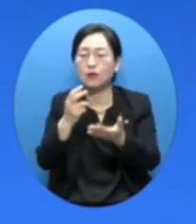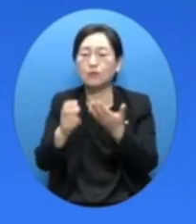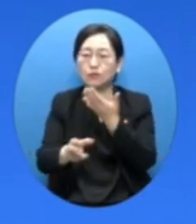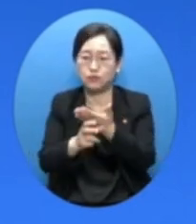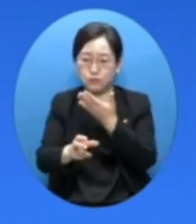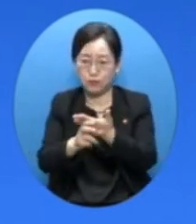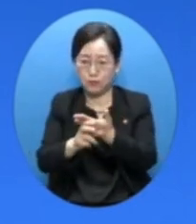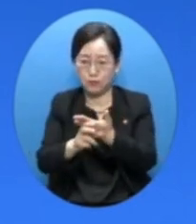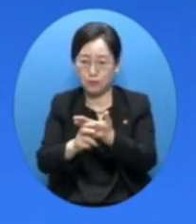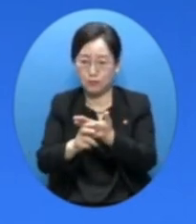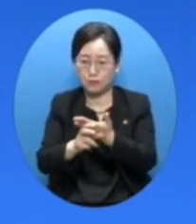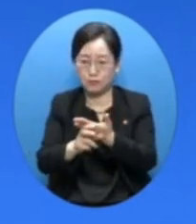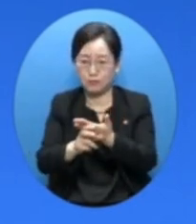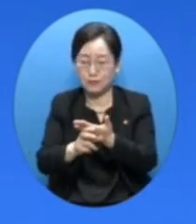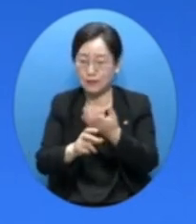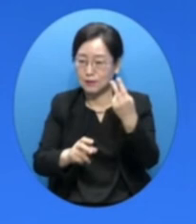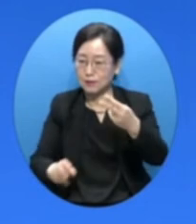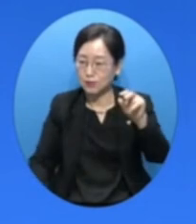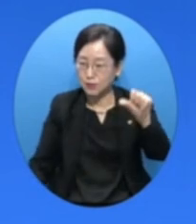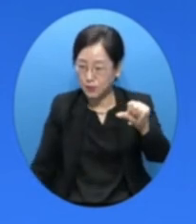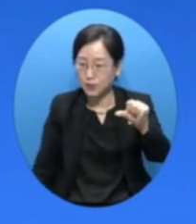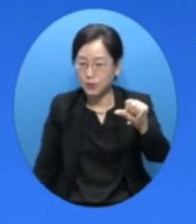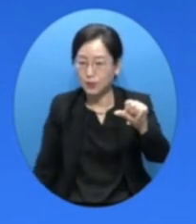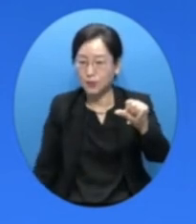2005년도에 왔으니까 지금